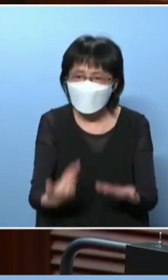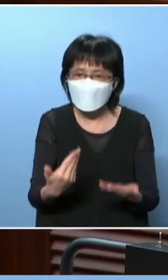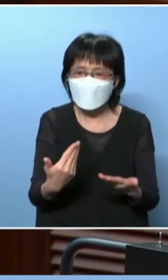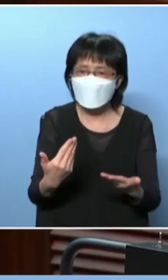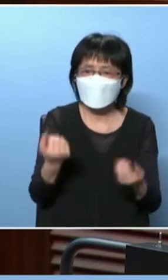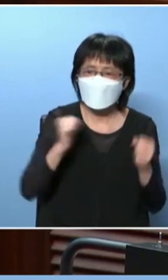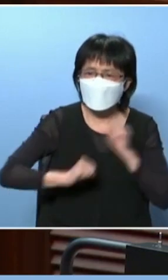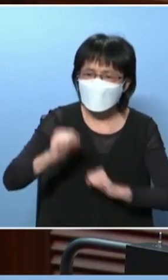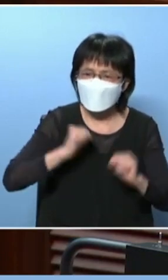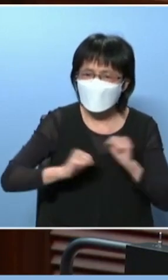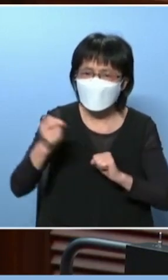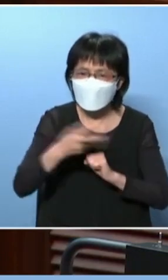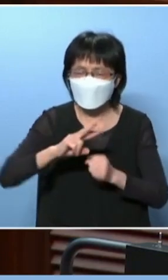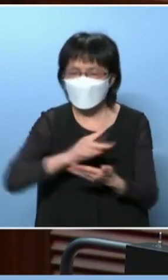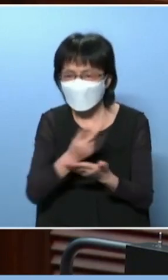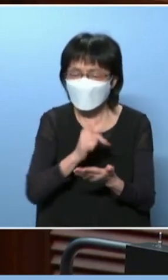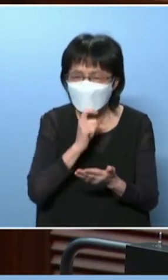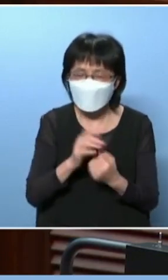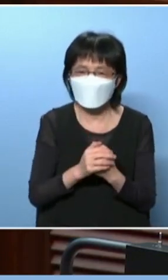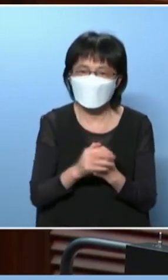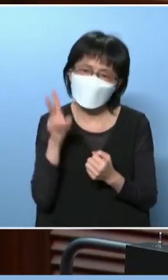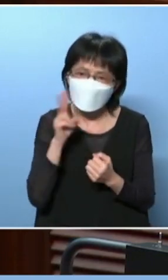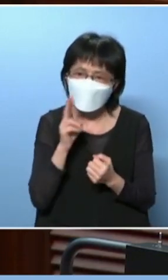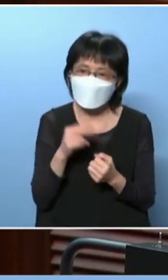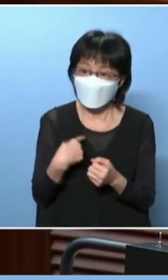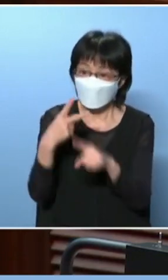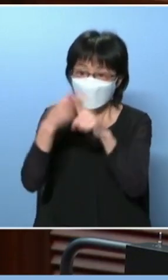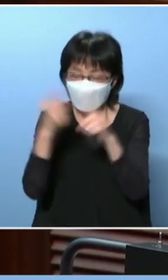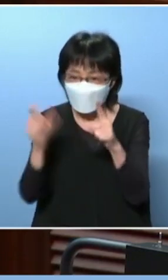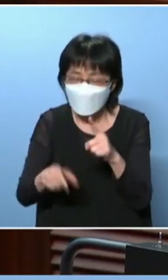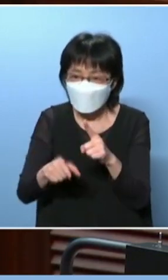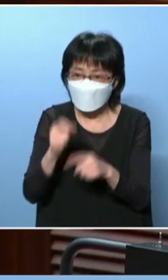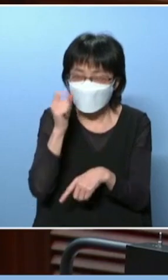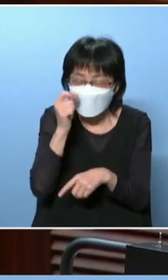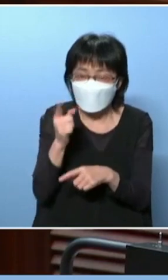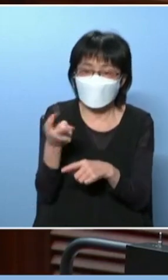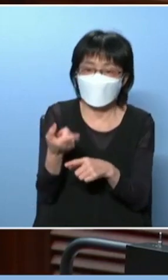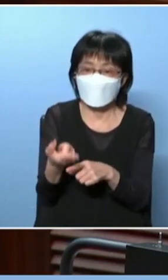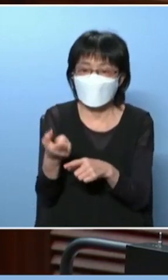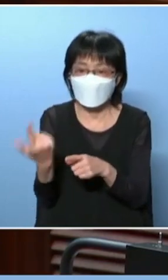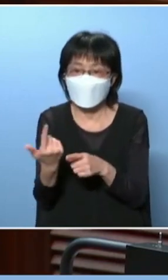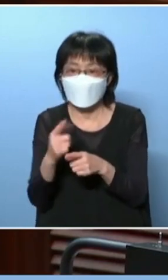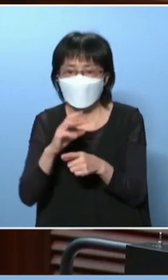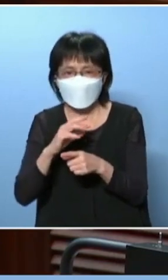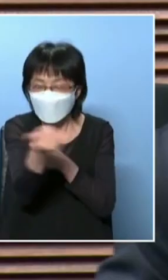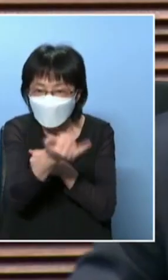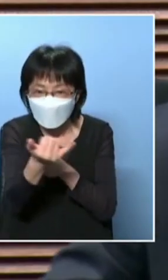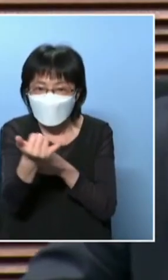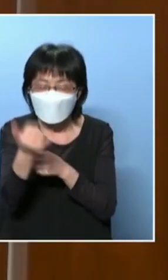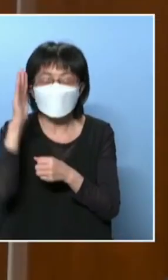唔使我哋呢啲的會議或者盛事舉行不到，甚至乎被我們鄰近的地區看著來打搶了去呢，這